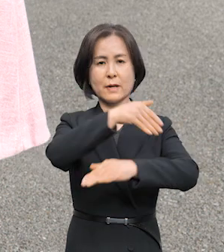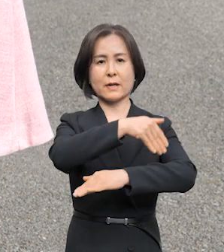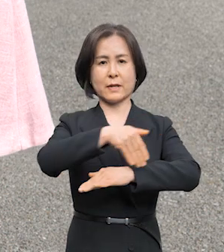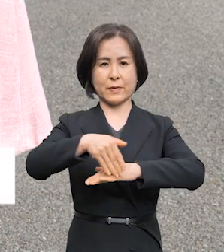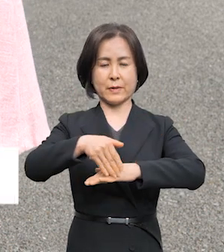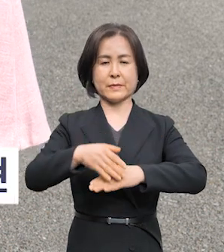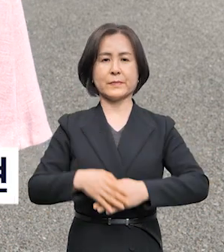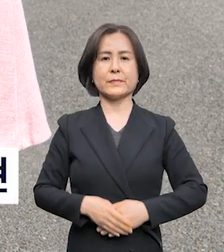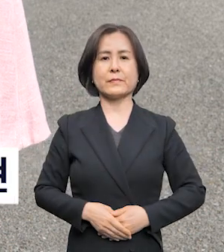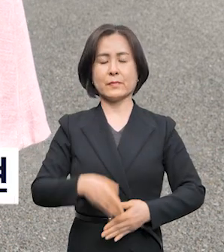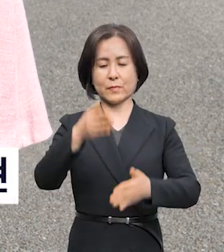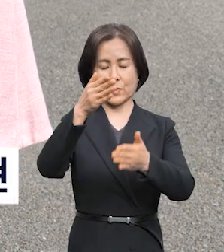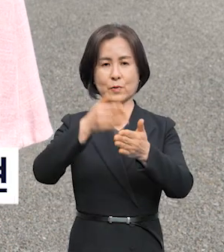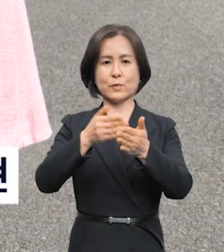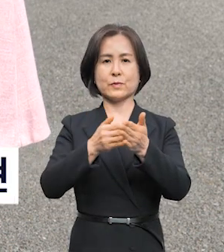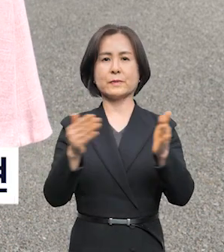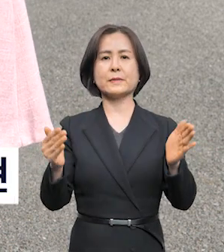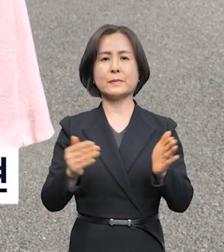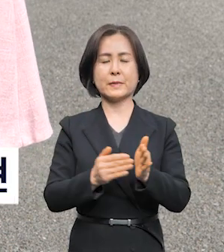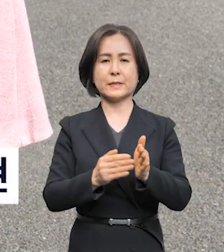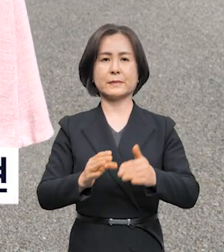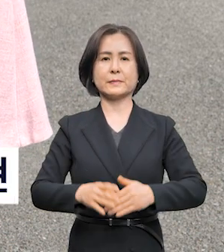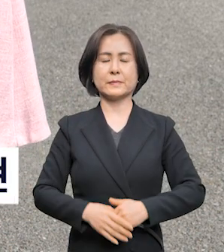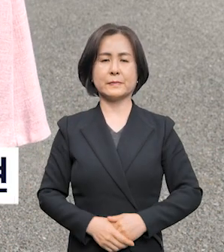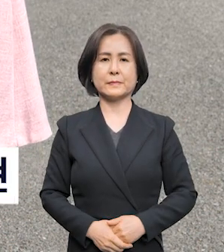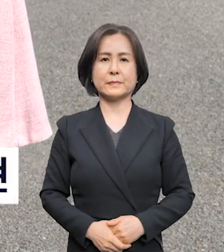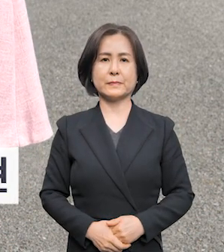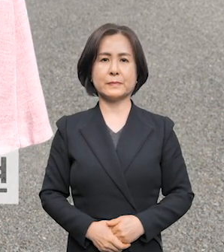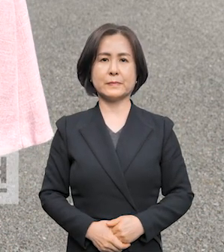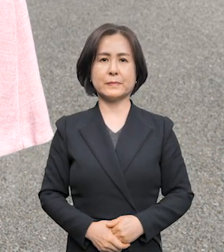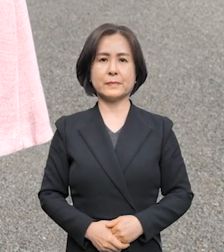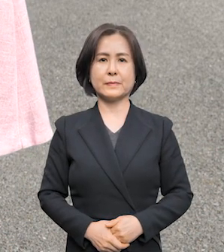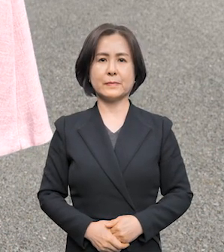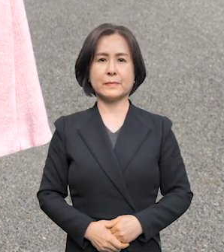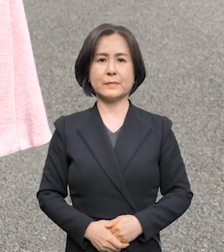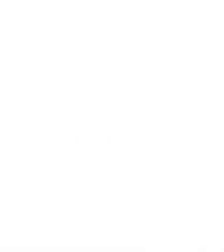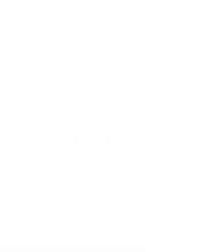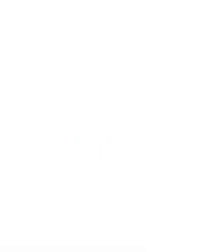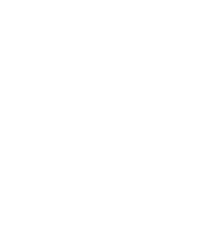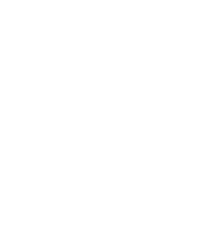내일이 빛나는 기회도시에서 헬로 광주 정직현입니다